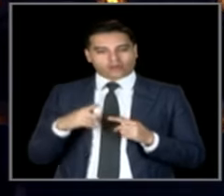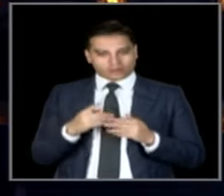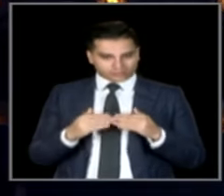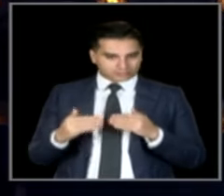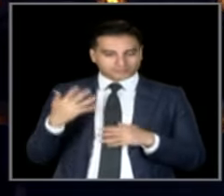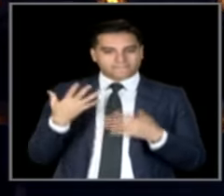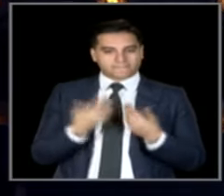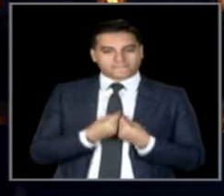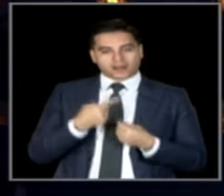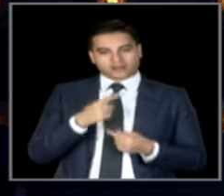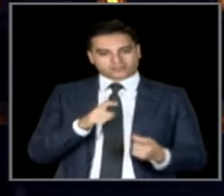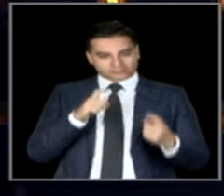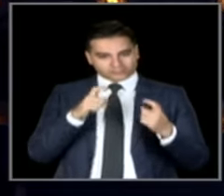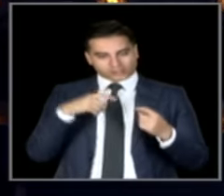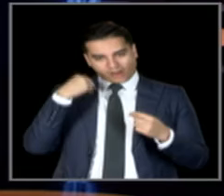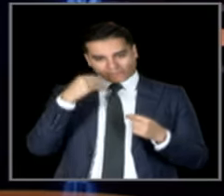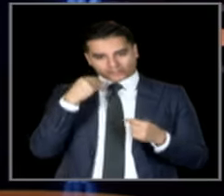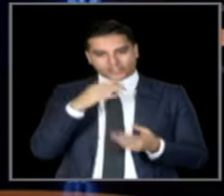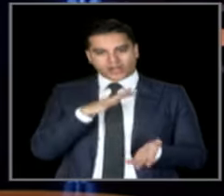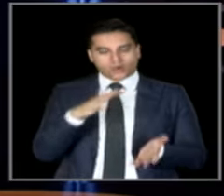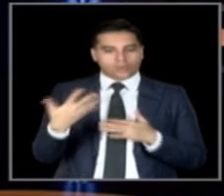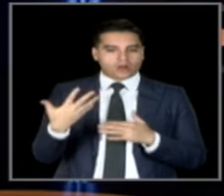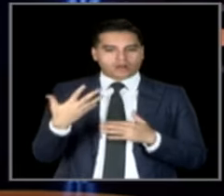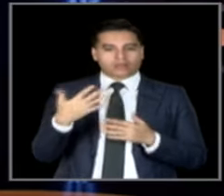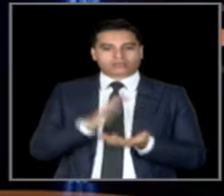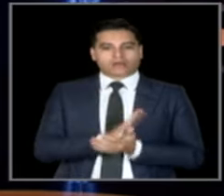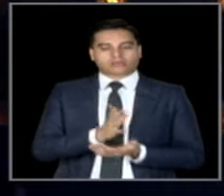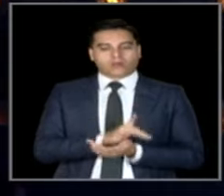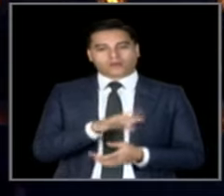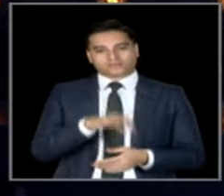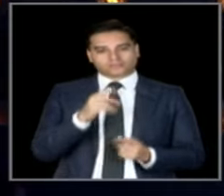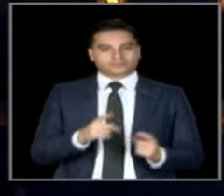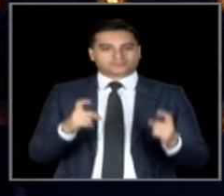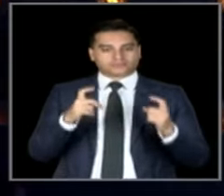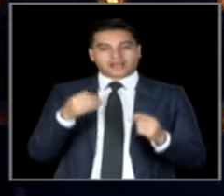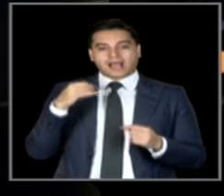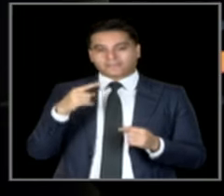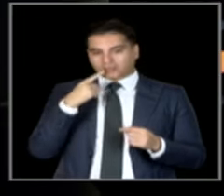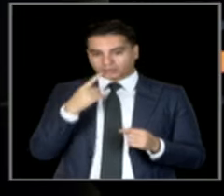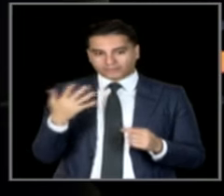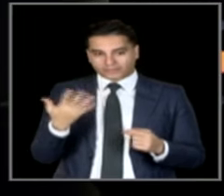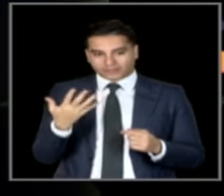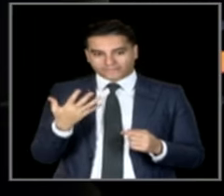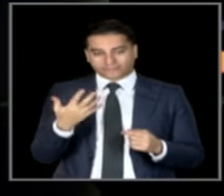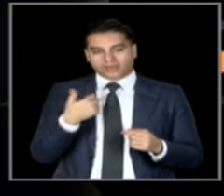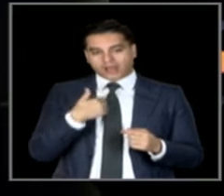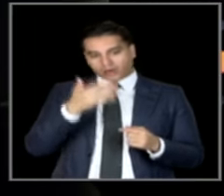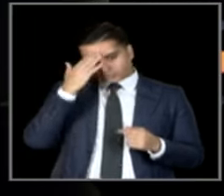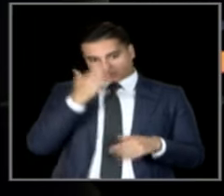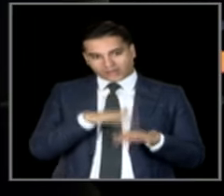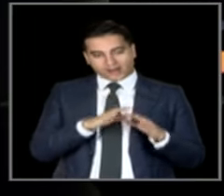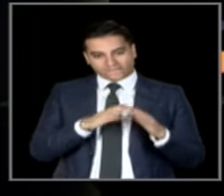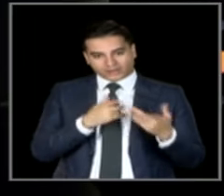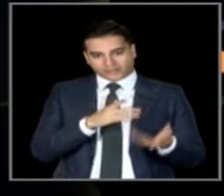هيكسب من كفر الشيخ وطنطا عايز تقول حاجه يا احمد اتفضل يعني حاب اشكر التيم ههم